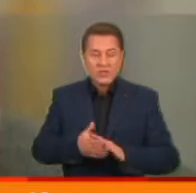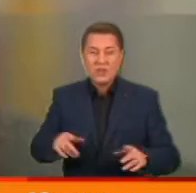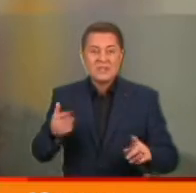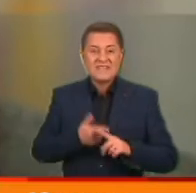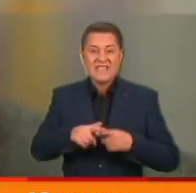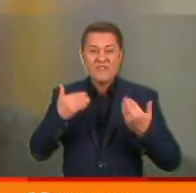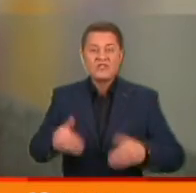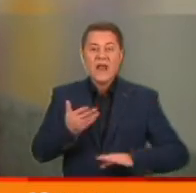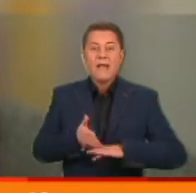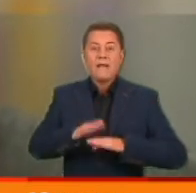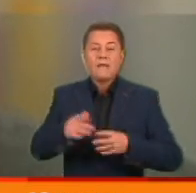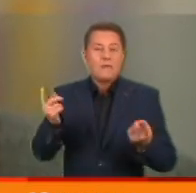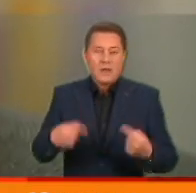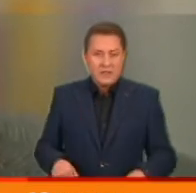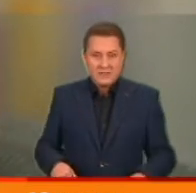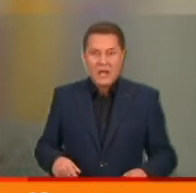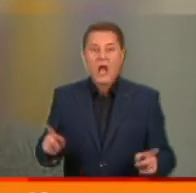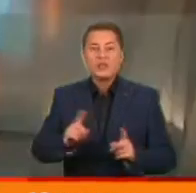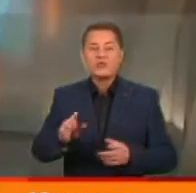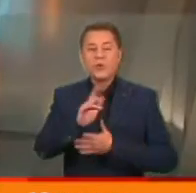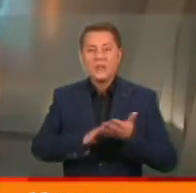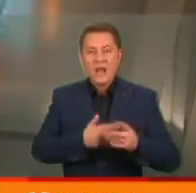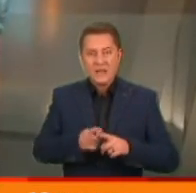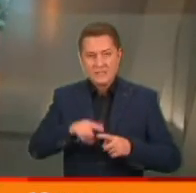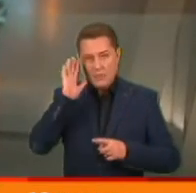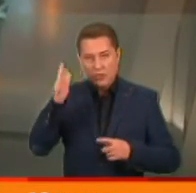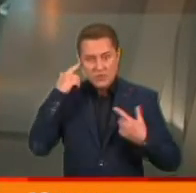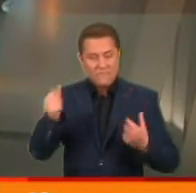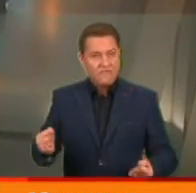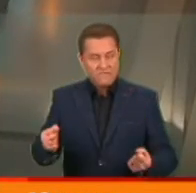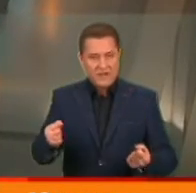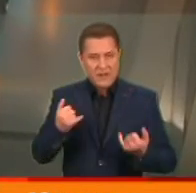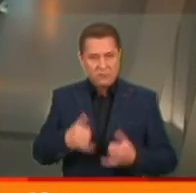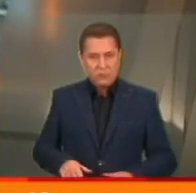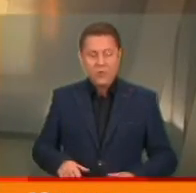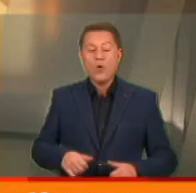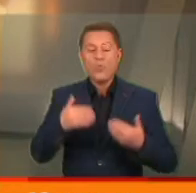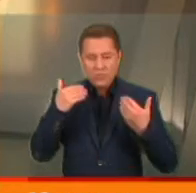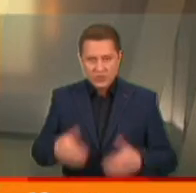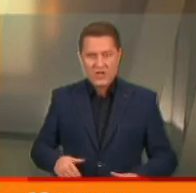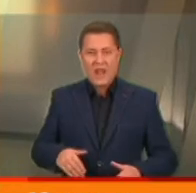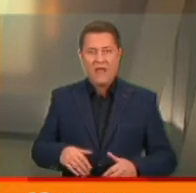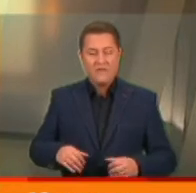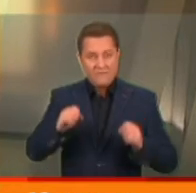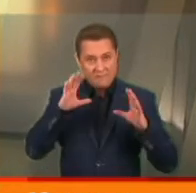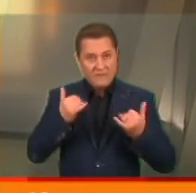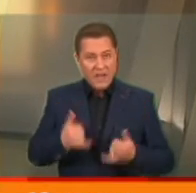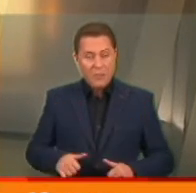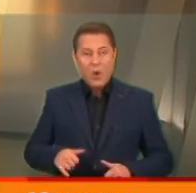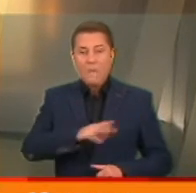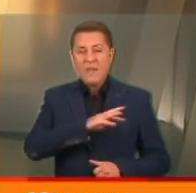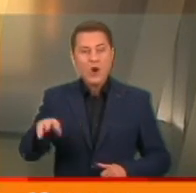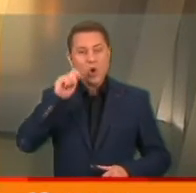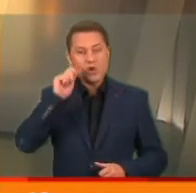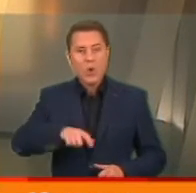далі за кризою? Це буде вибух? Вибуху не буде. Він вже стався. Мільйони українців,